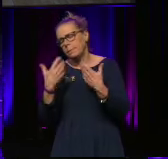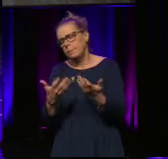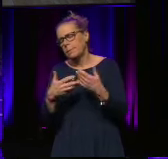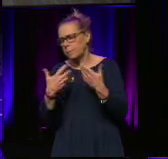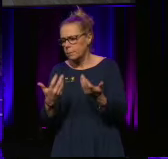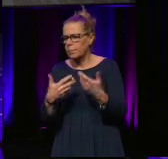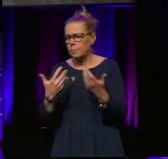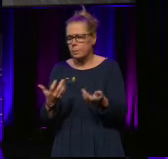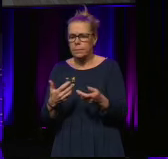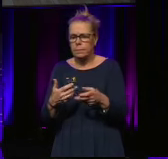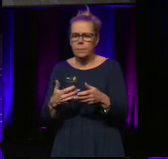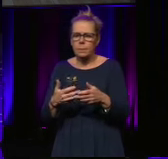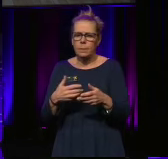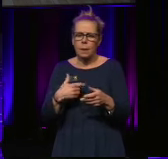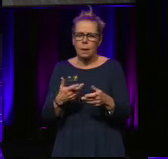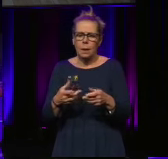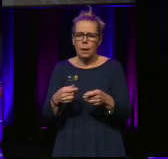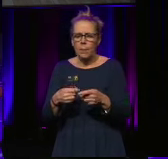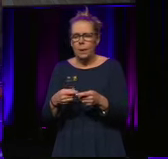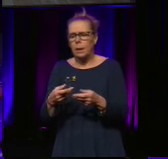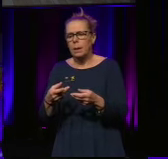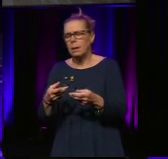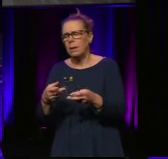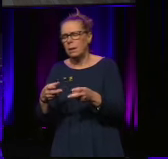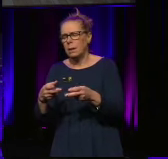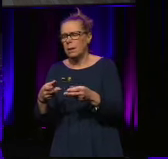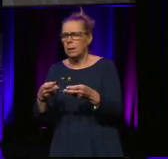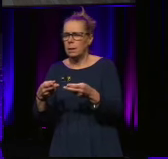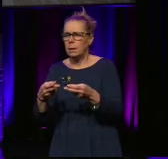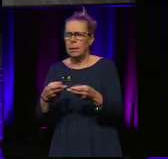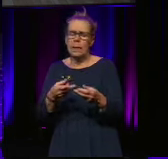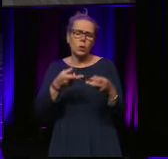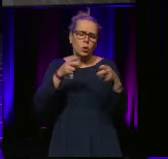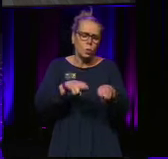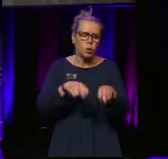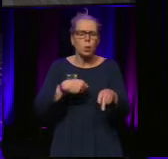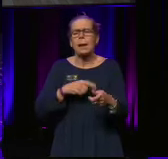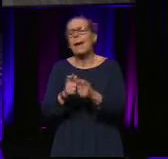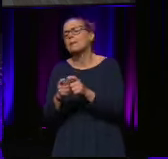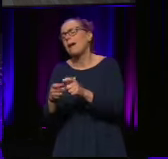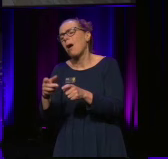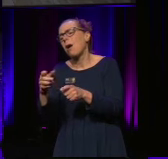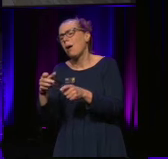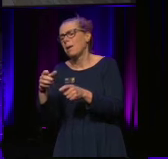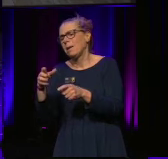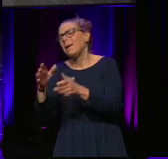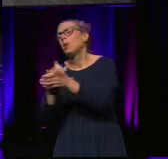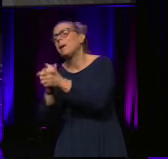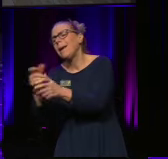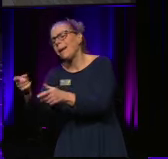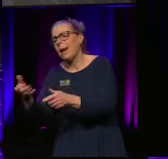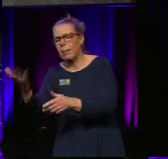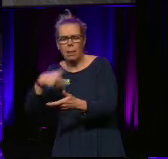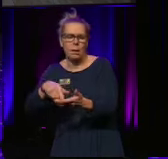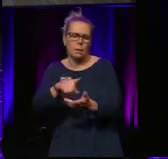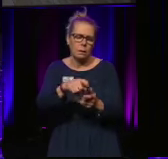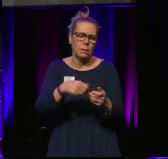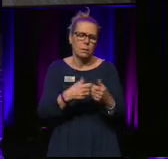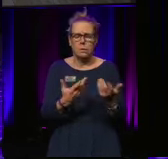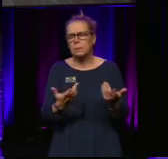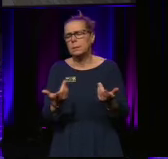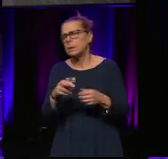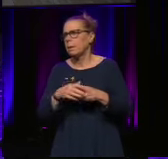att tidigare kollegium av domare eller den nuvarande domstolen kan vara med och stoppa en viss domare till